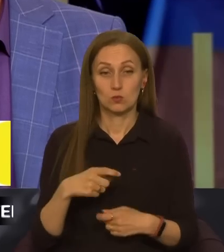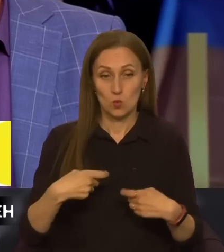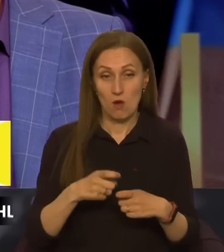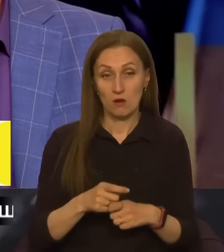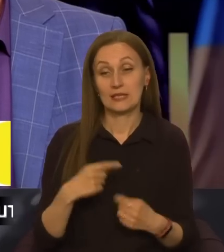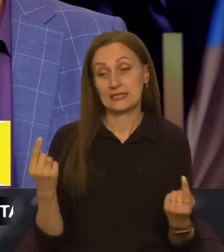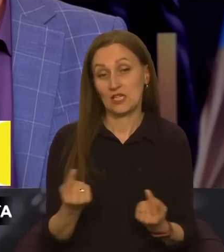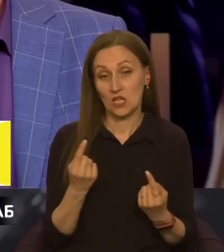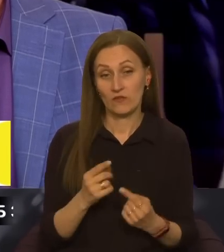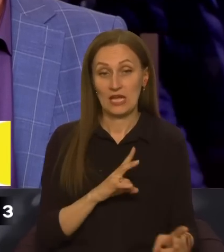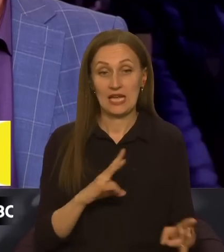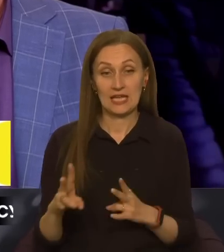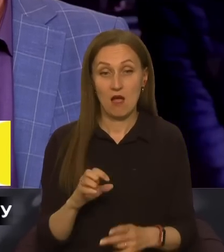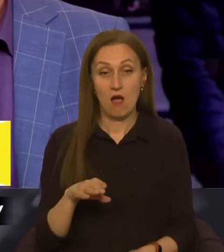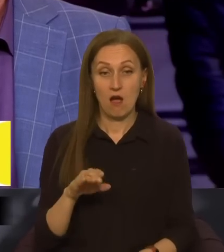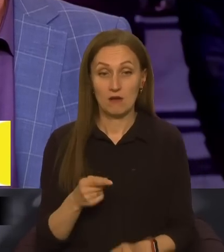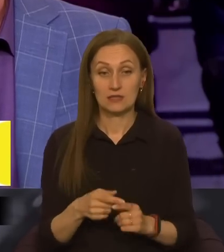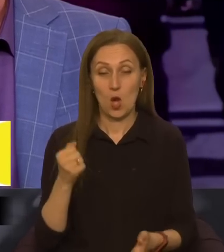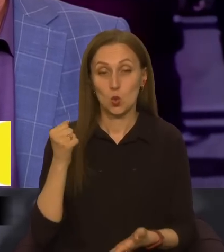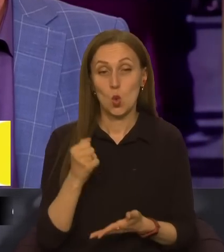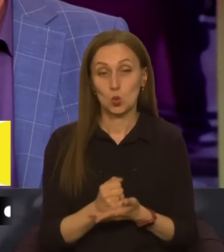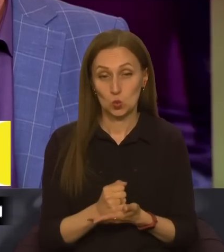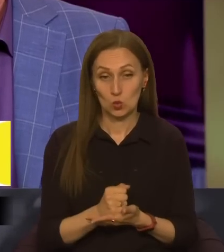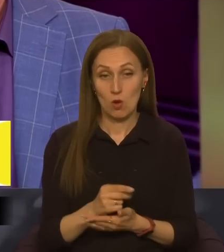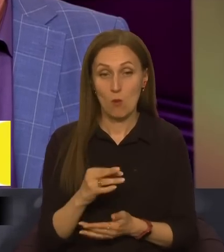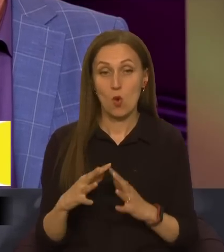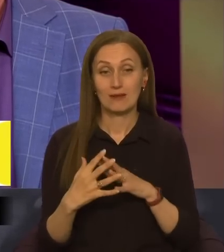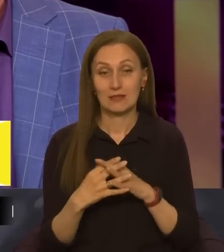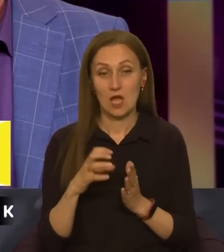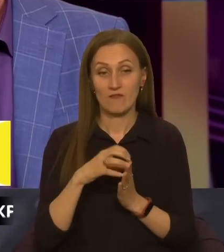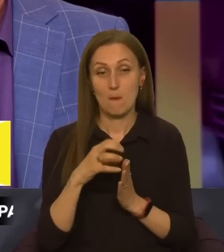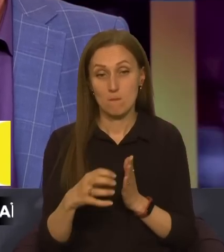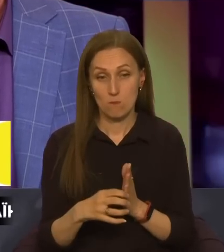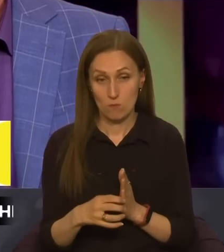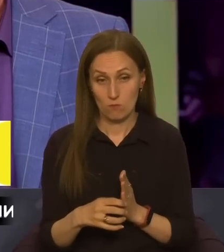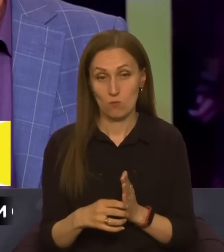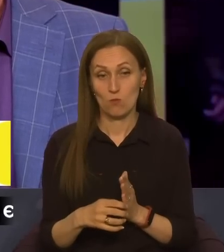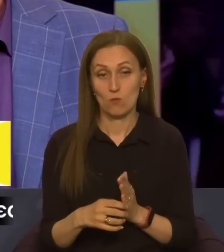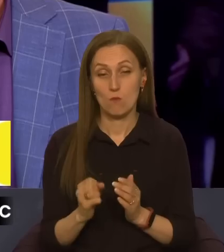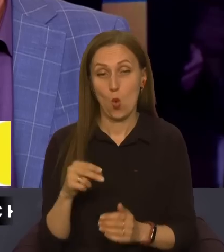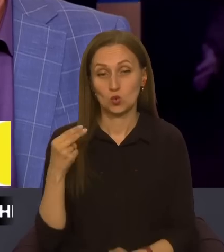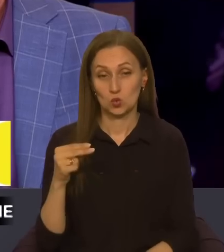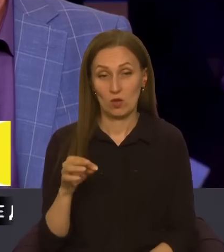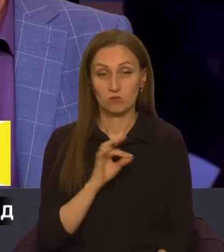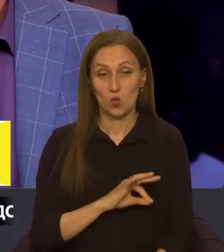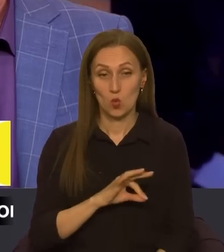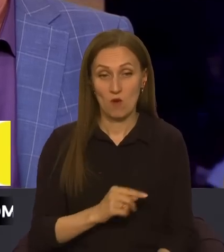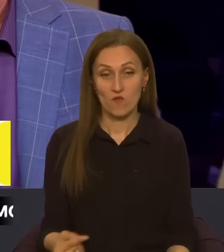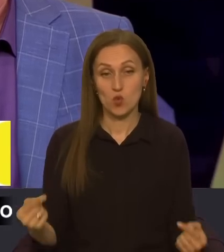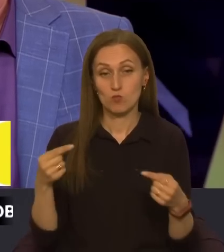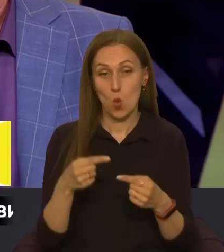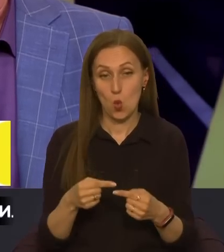звісно, терористичні акти – це удари по населеним пунктам, безпосередньо по Запоріжжю, з використанням